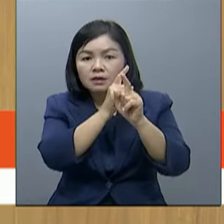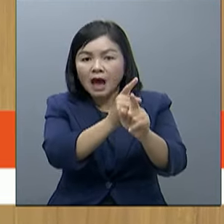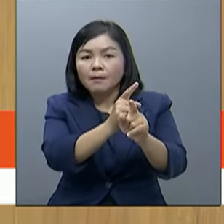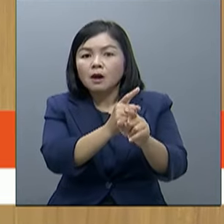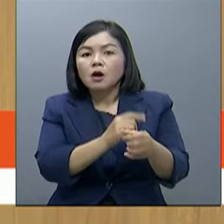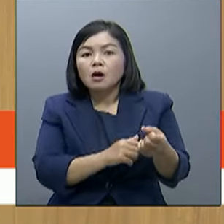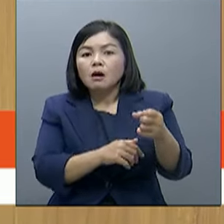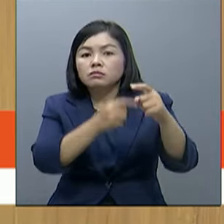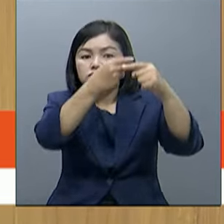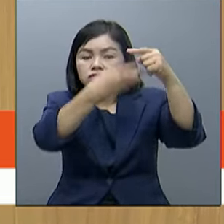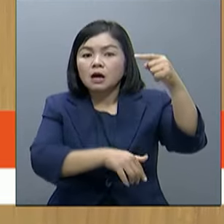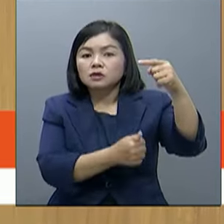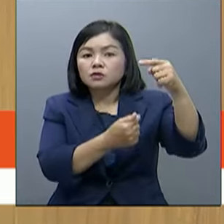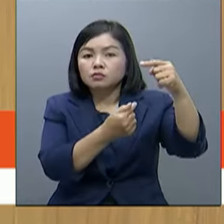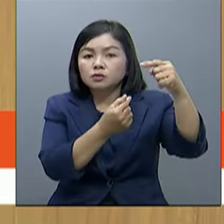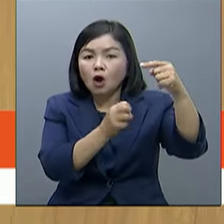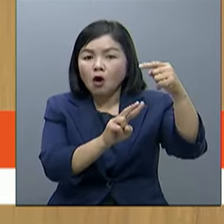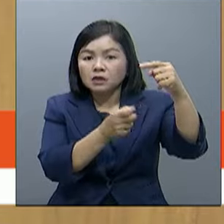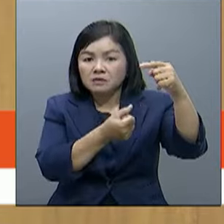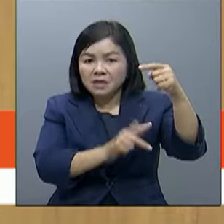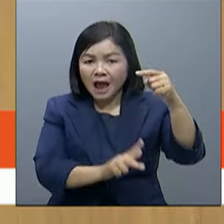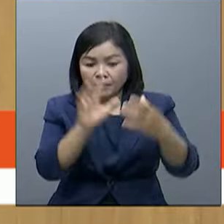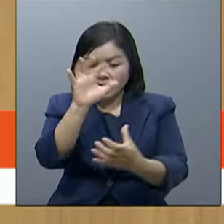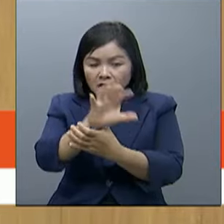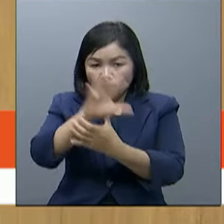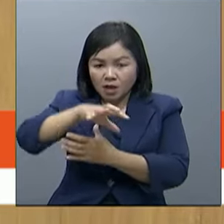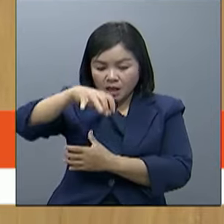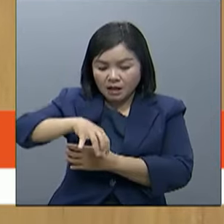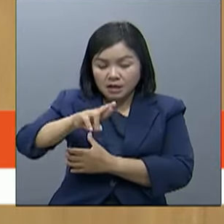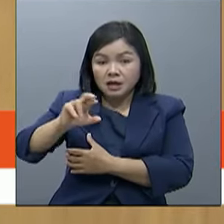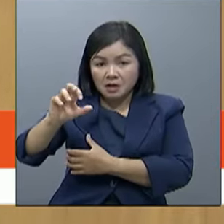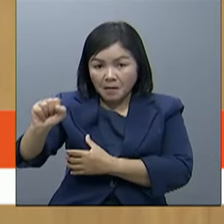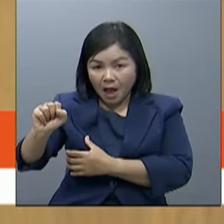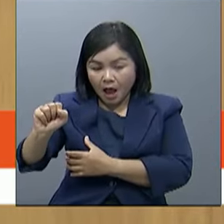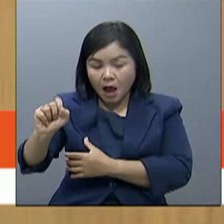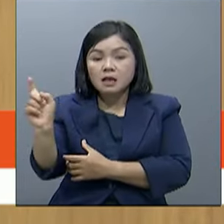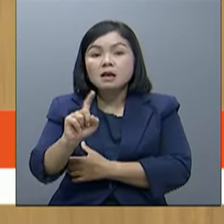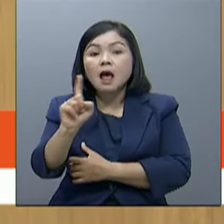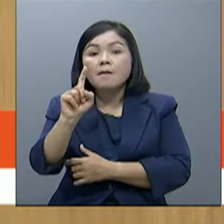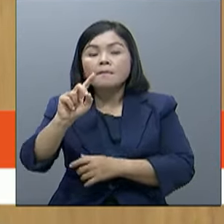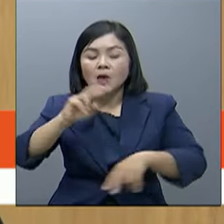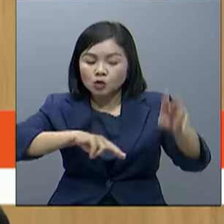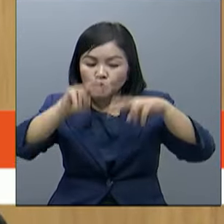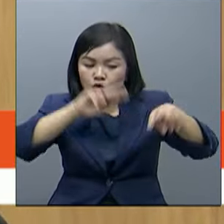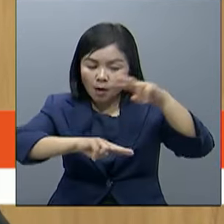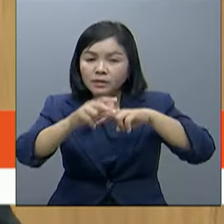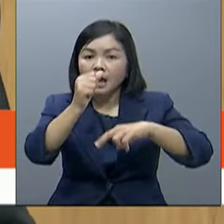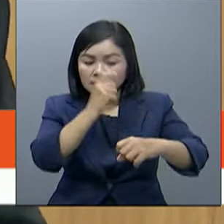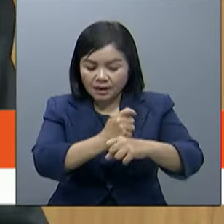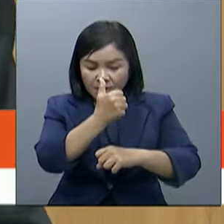13ซึ่งในทางกฎระเบียบข้อบังคับของสภาผู้แทนและกรรมการจริยธรรมนั้นเปิดช่องให้พวกเราสามารถกระทำ